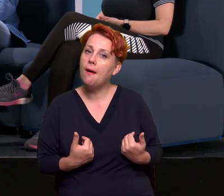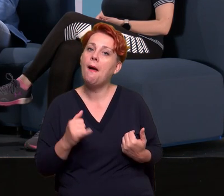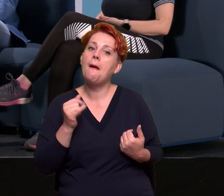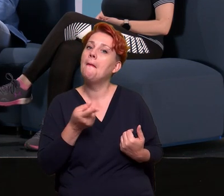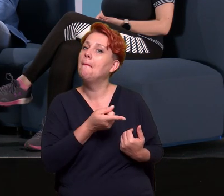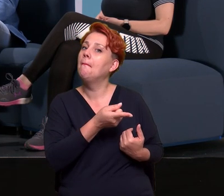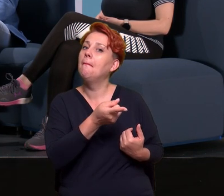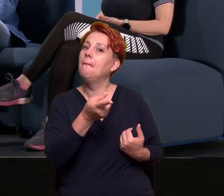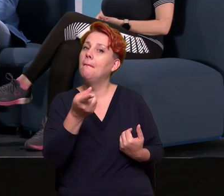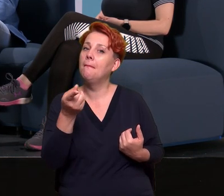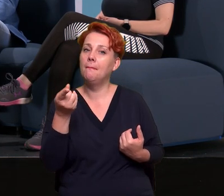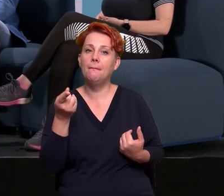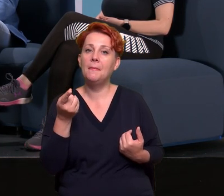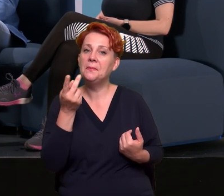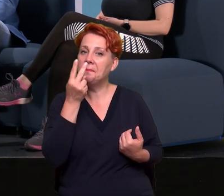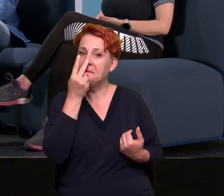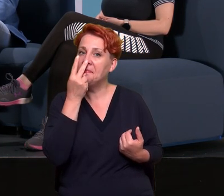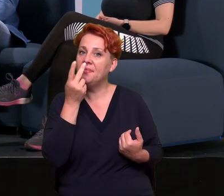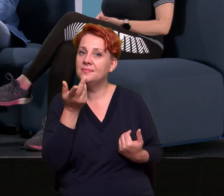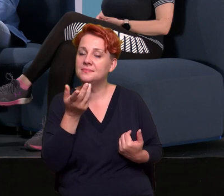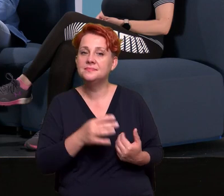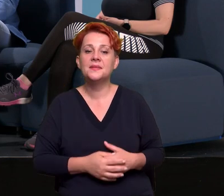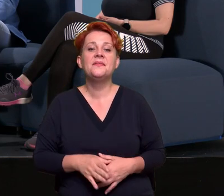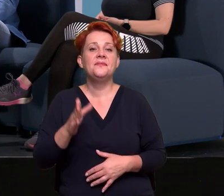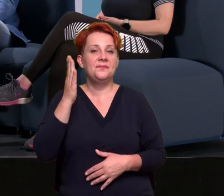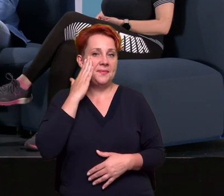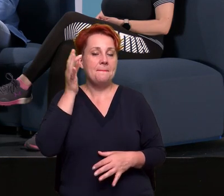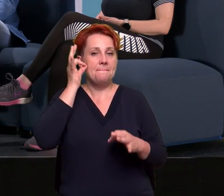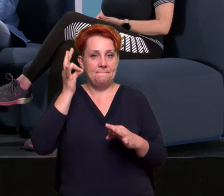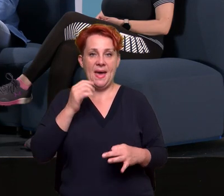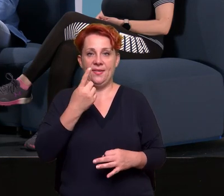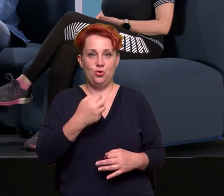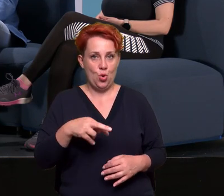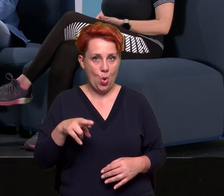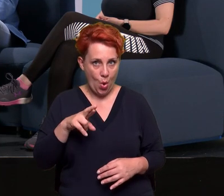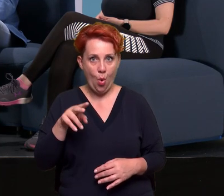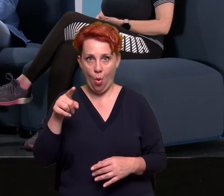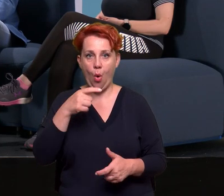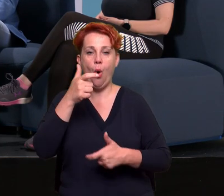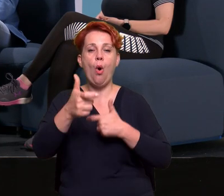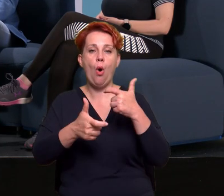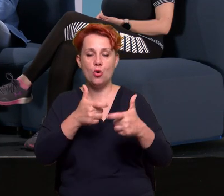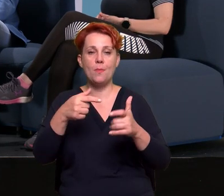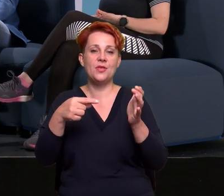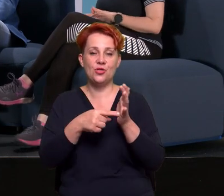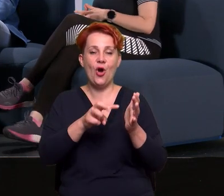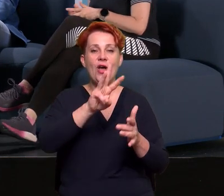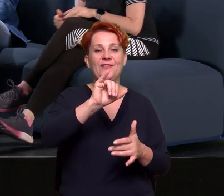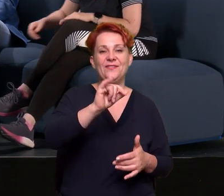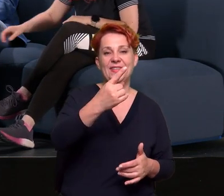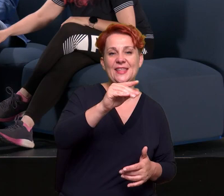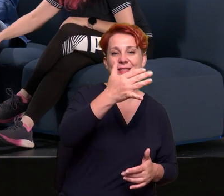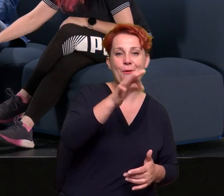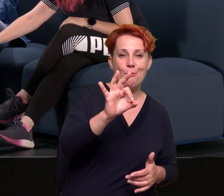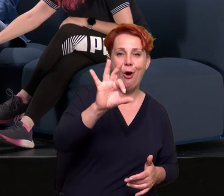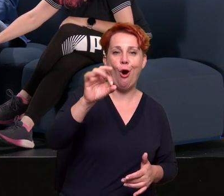Państwo to widzicie? Ja wiem, że pani doktor właśnie zajmuje się widmoontologią, tak? Czyli przedmioty jako